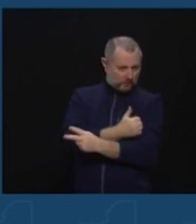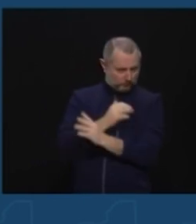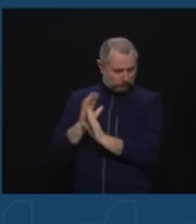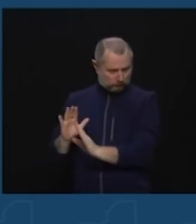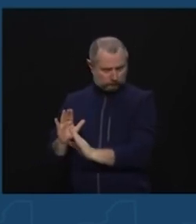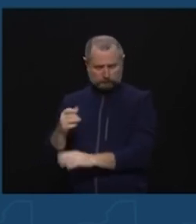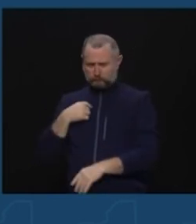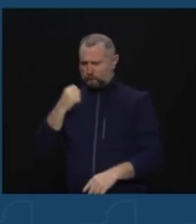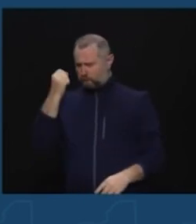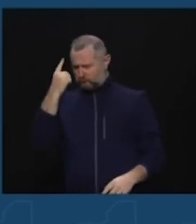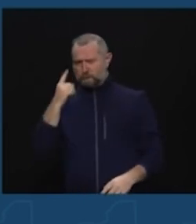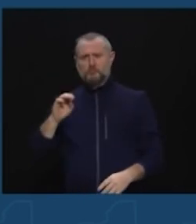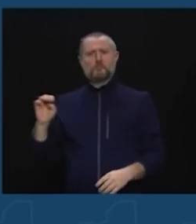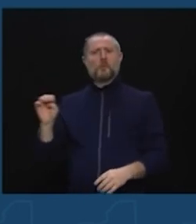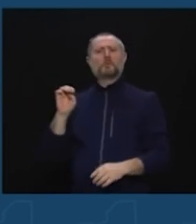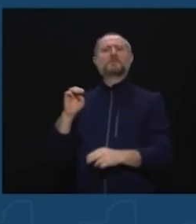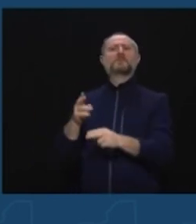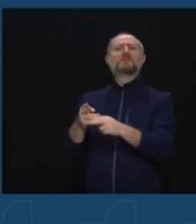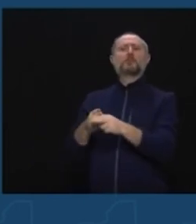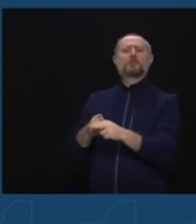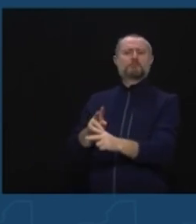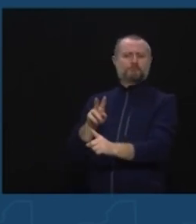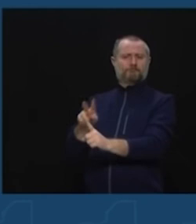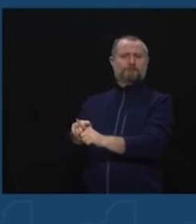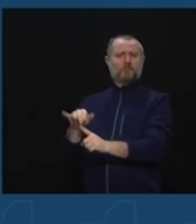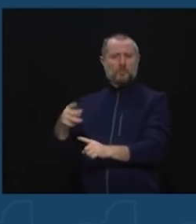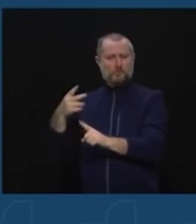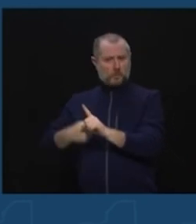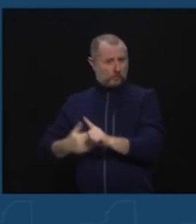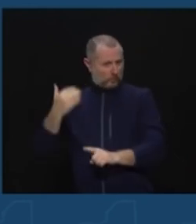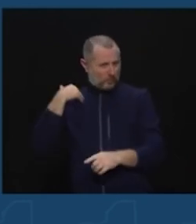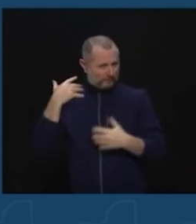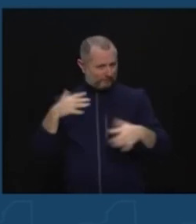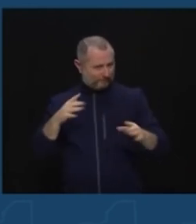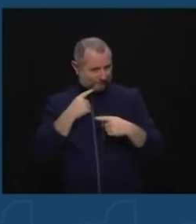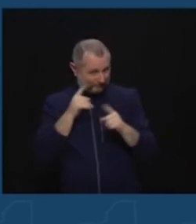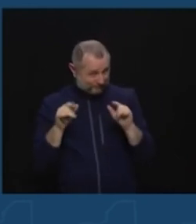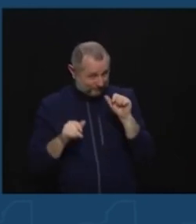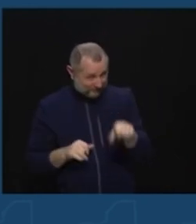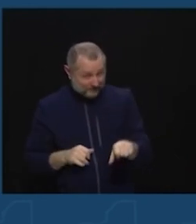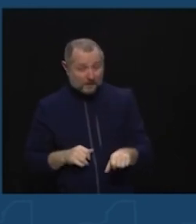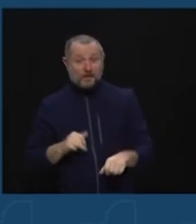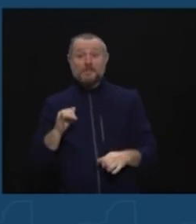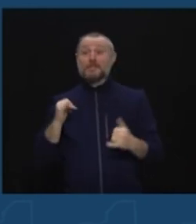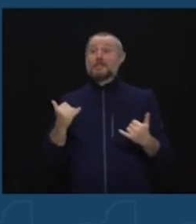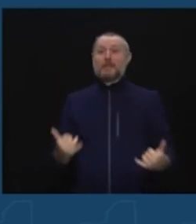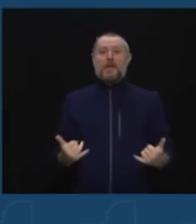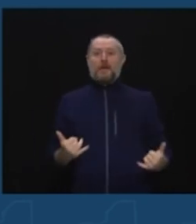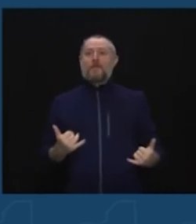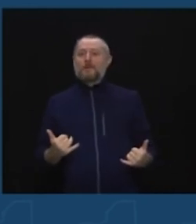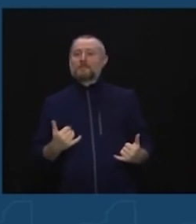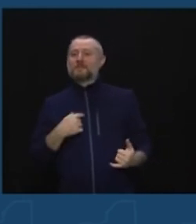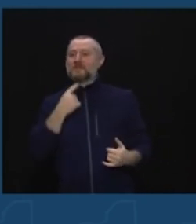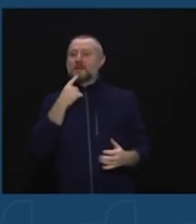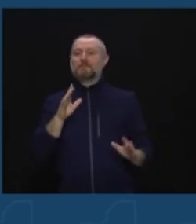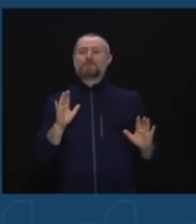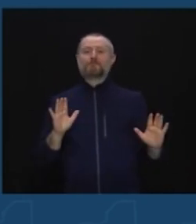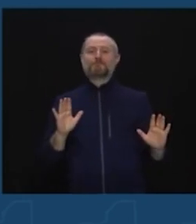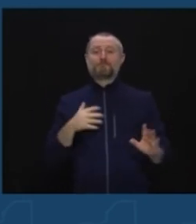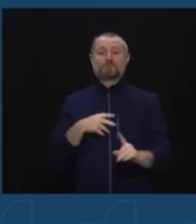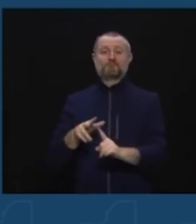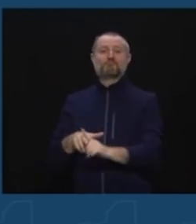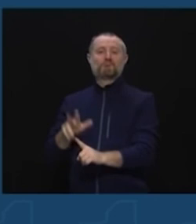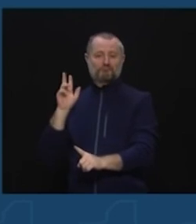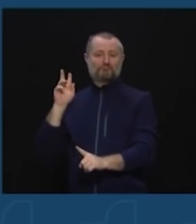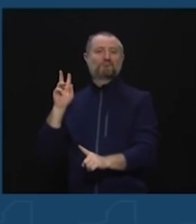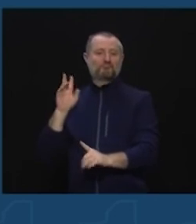식당과 수퍼마켓 일반 소매점 사업장 등 실내 공공 시설에서 의 마스크 착용 의무화 기단을 더 이상 연장하지